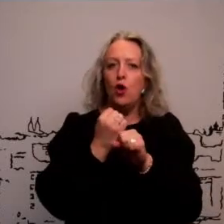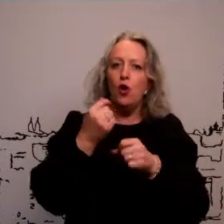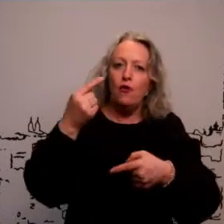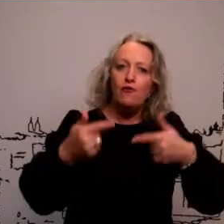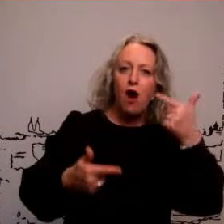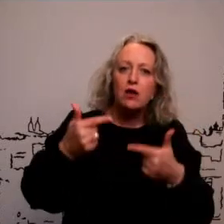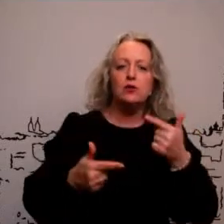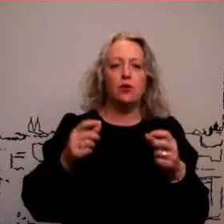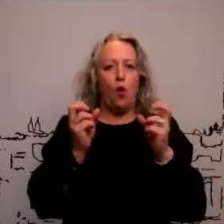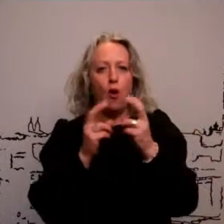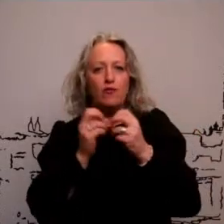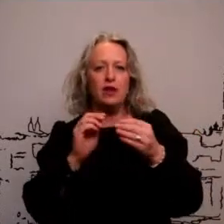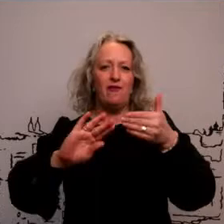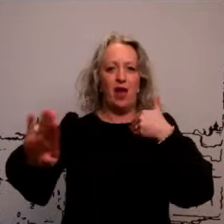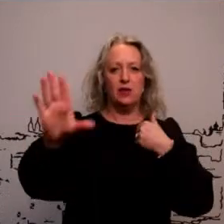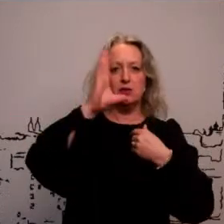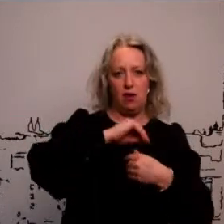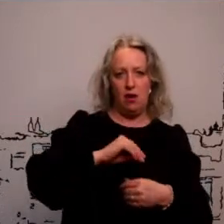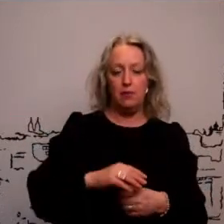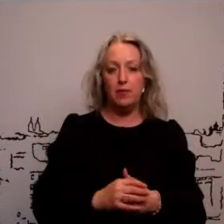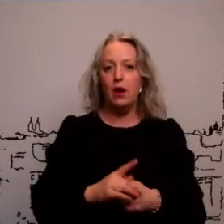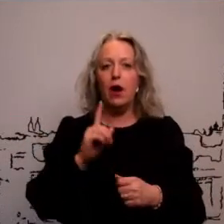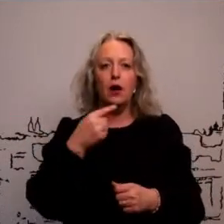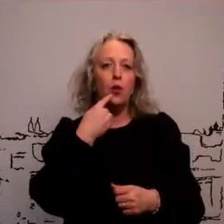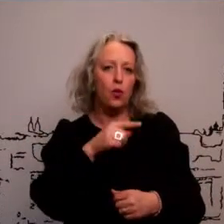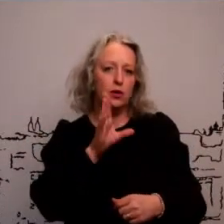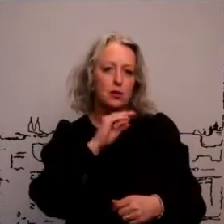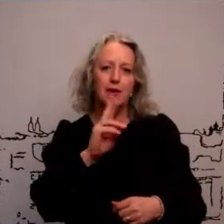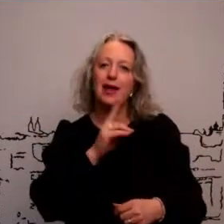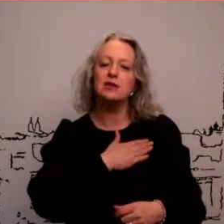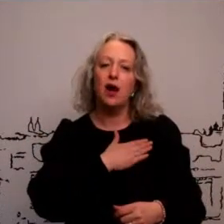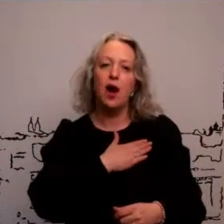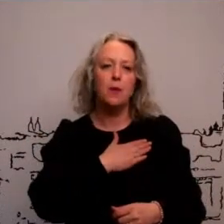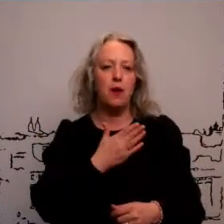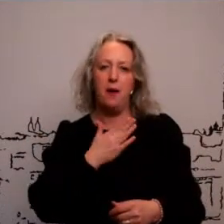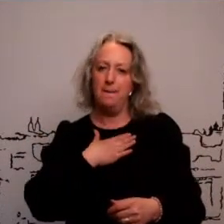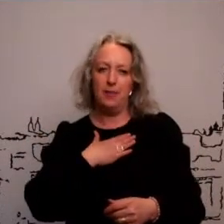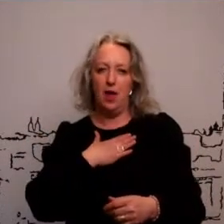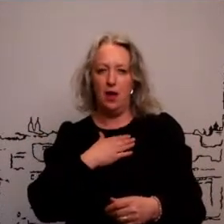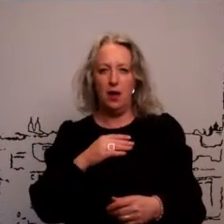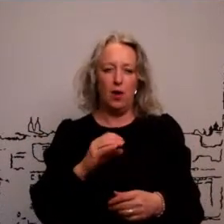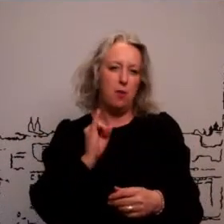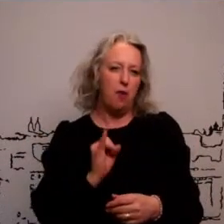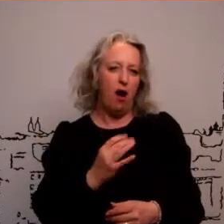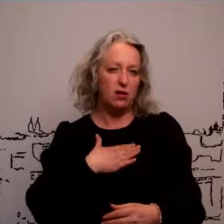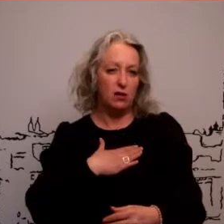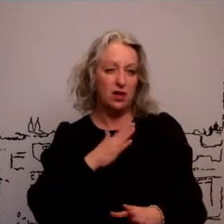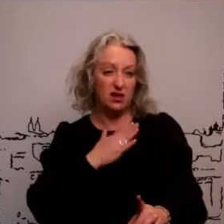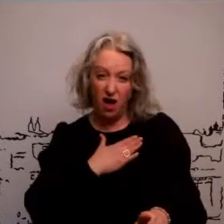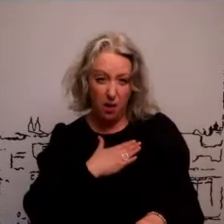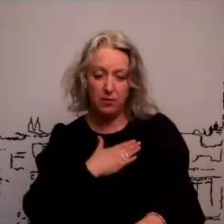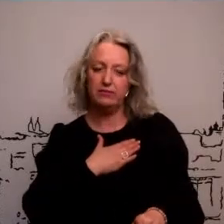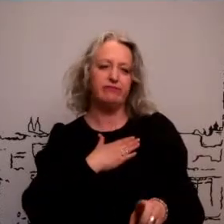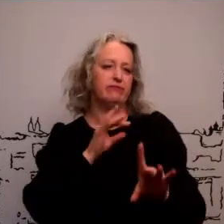muid olukordi. Aga siin ma tahan öelda, et kes nagu tahab olla pahatahtlik, seda teeb seda ikkagi väga teadlikult ja selle tõttu ta noh,